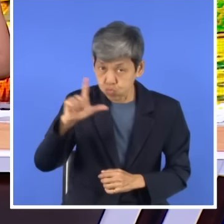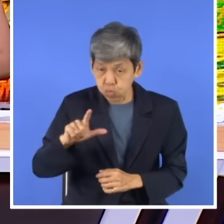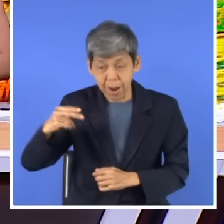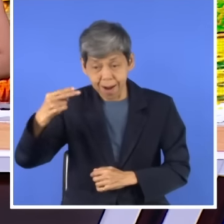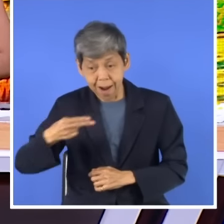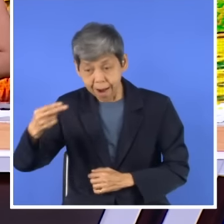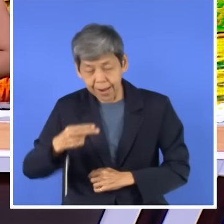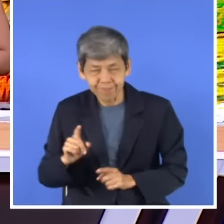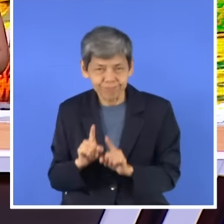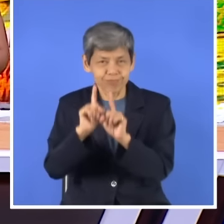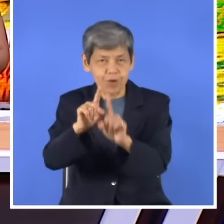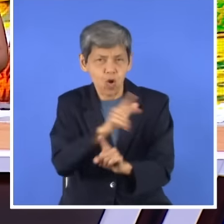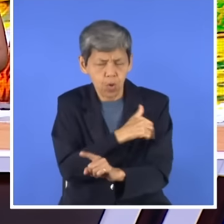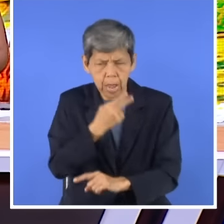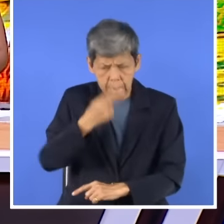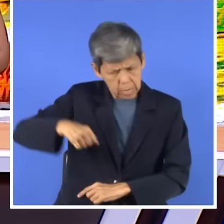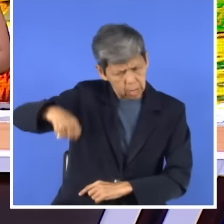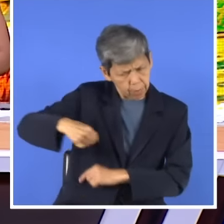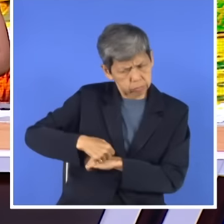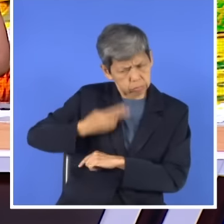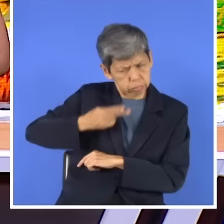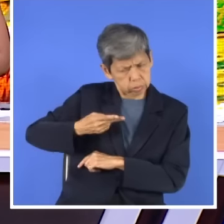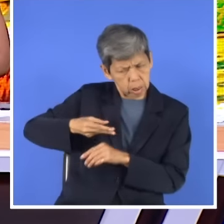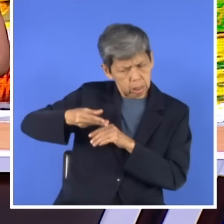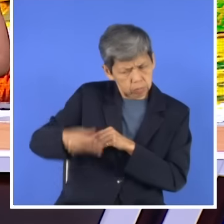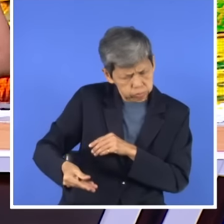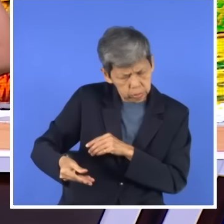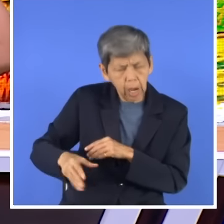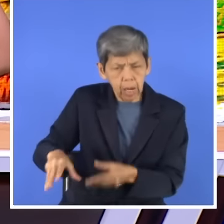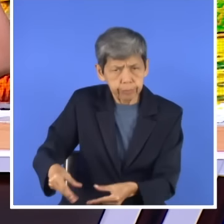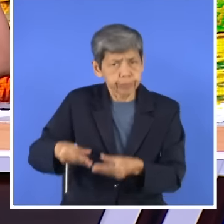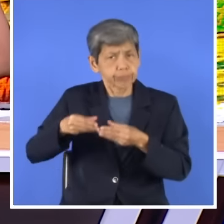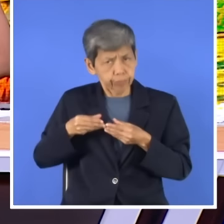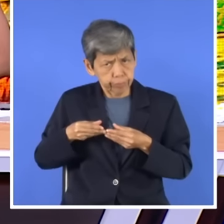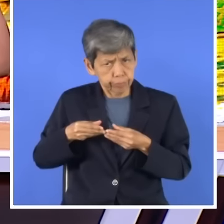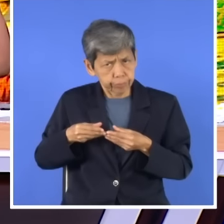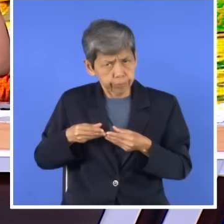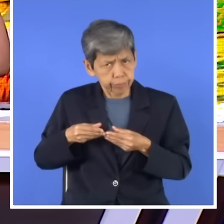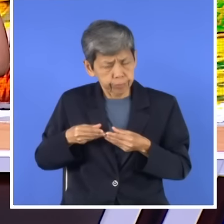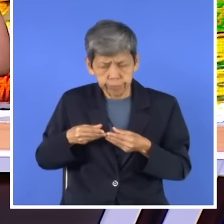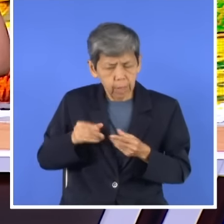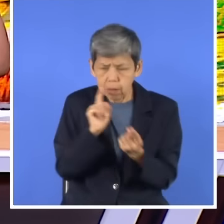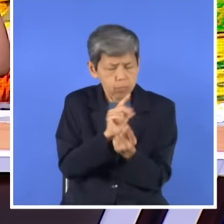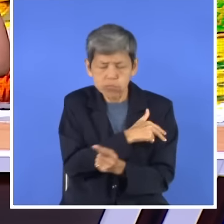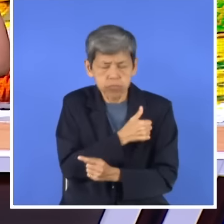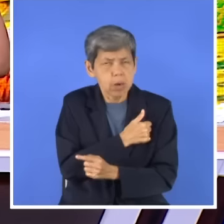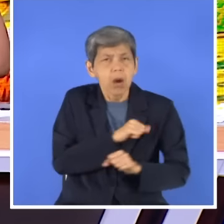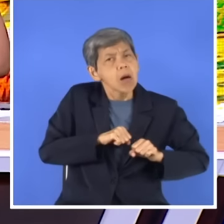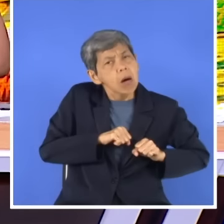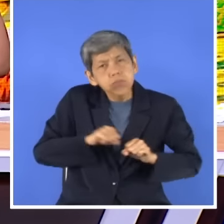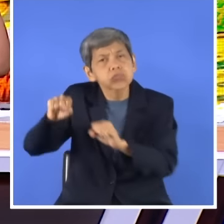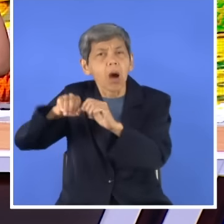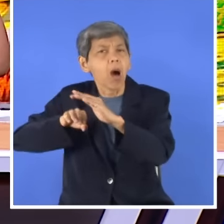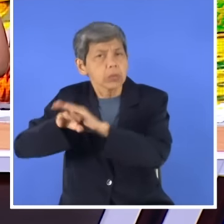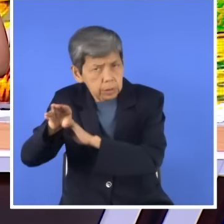ำลังรอหมออยู่นะครับไปเจอกระเป๋าของใครก็ไม่ทราบหล่นอยู่ก็เลยหยิบไปนะครับไม่หามงหาหมอละนะครับขับขี่มอเตอร์ไซค์ที่หลบหนี